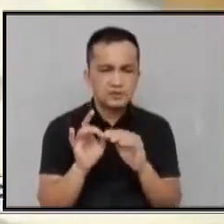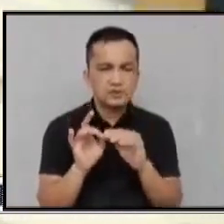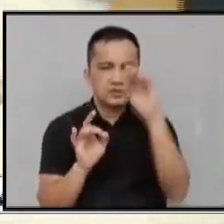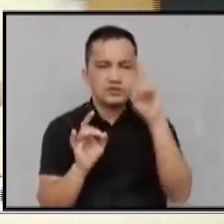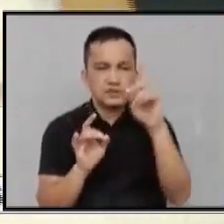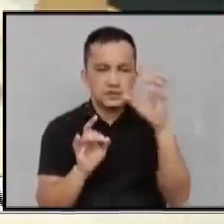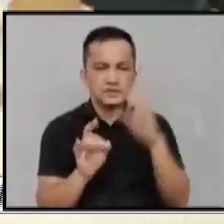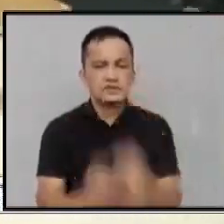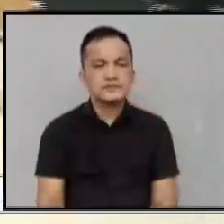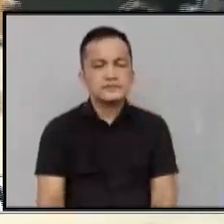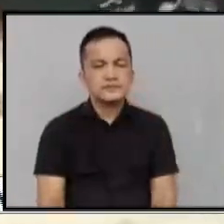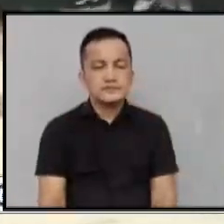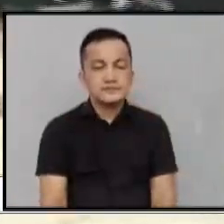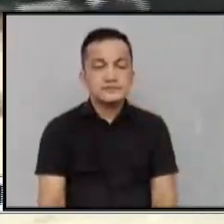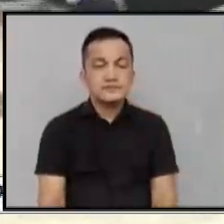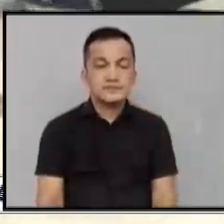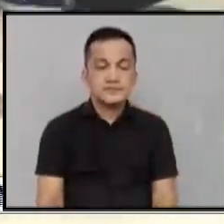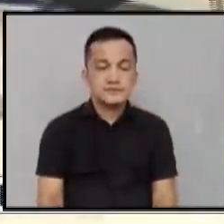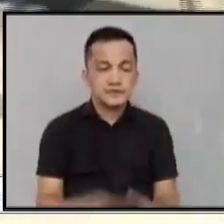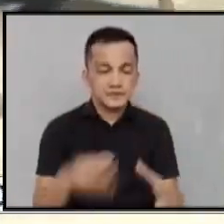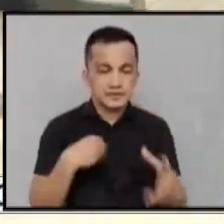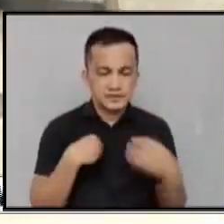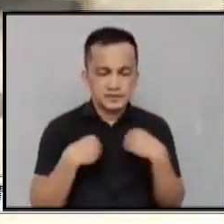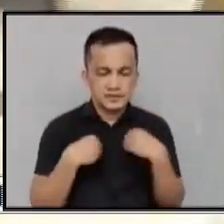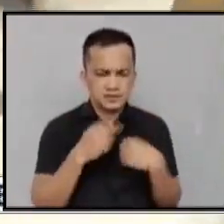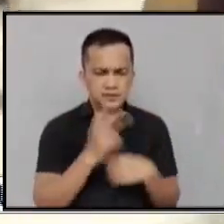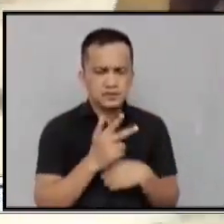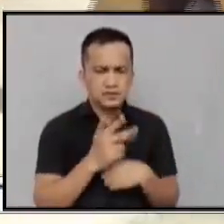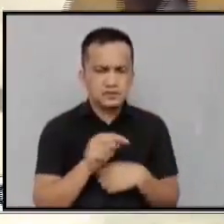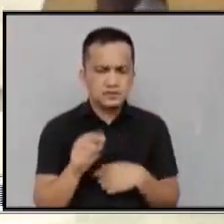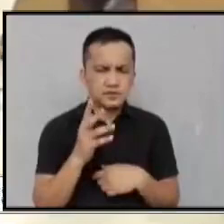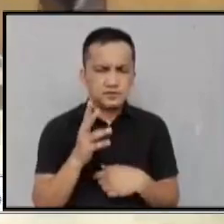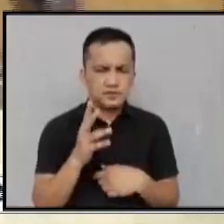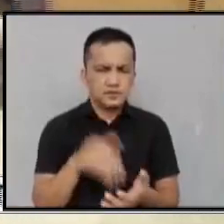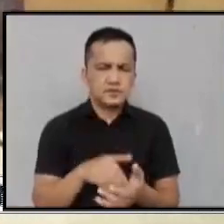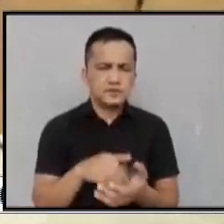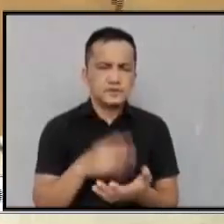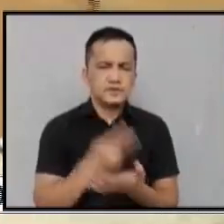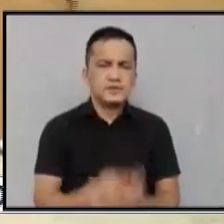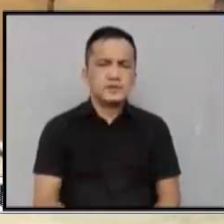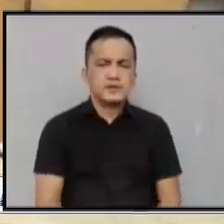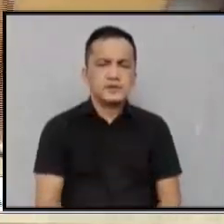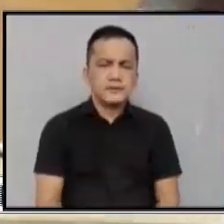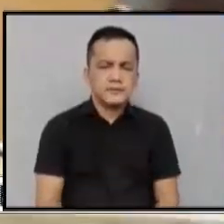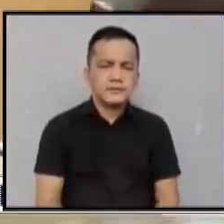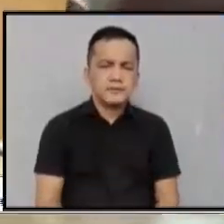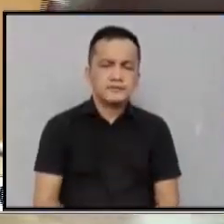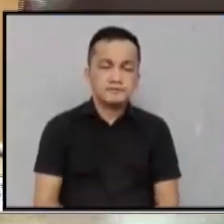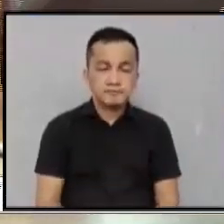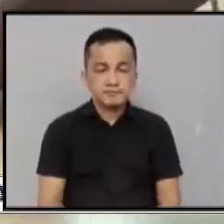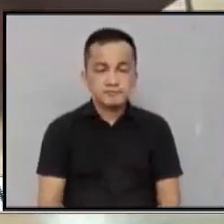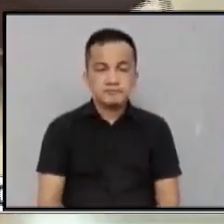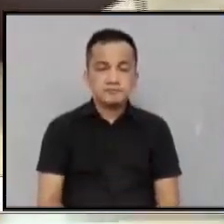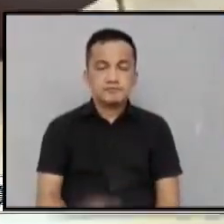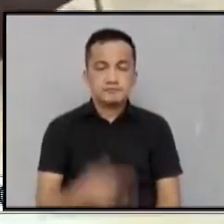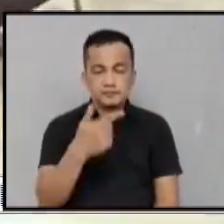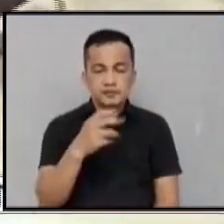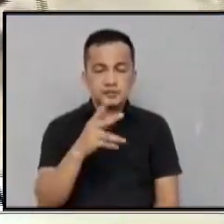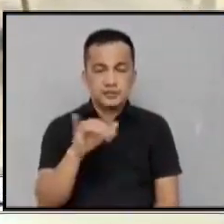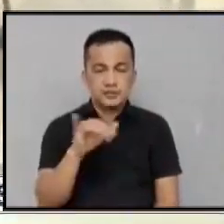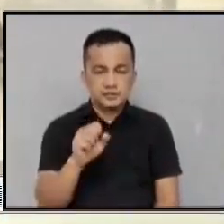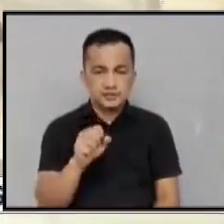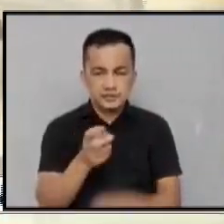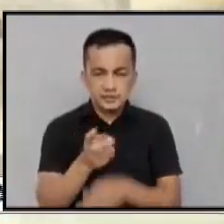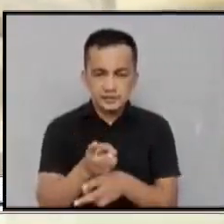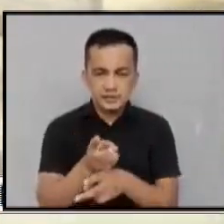gulang na nakakatanggap ng 30 hanggang 50,000 pesos. Tinututukan din ng GSIS ang kanilang housing